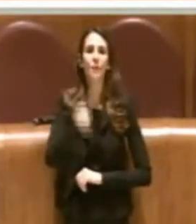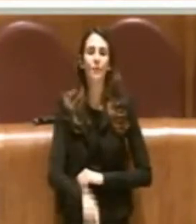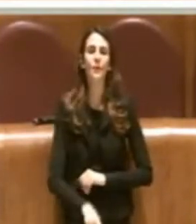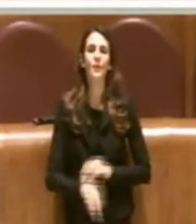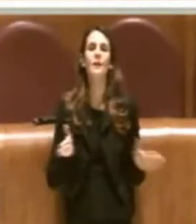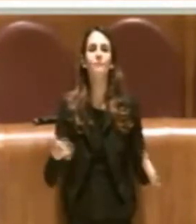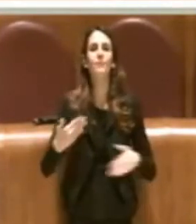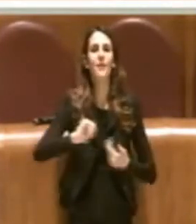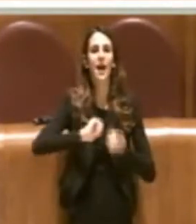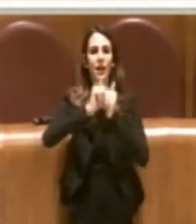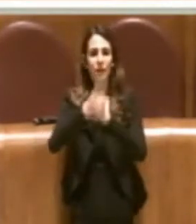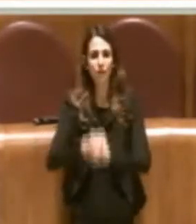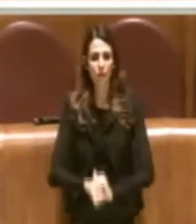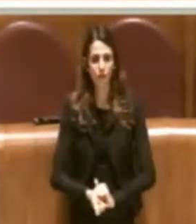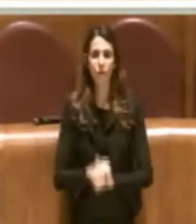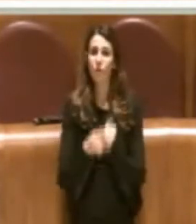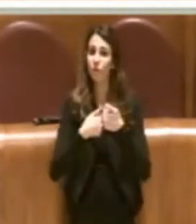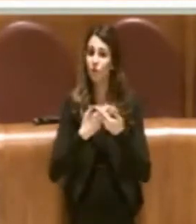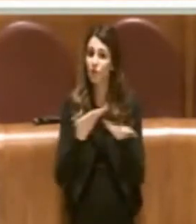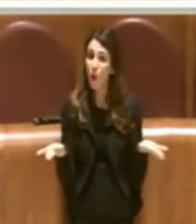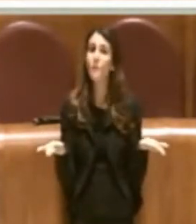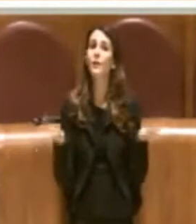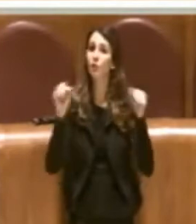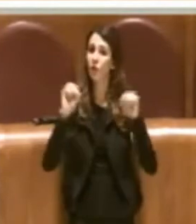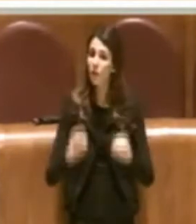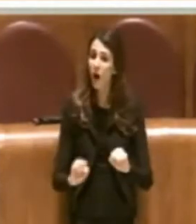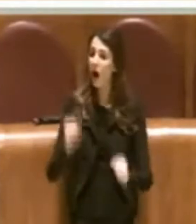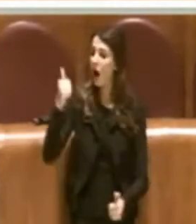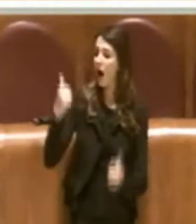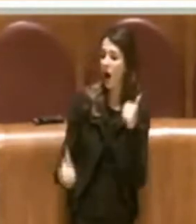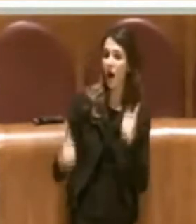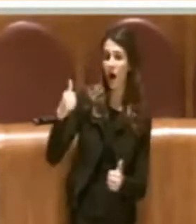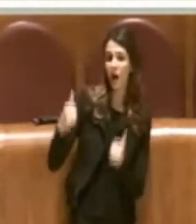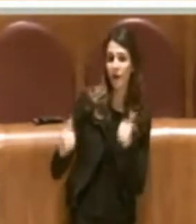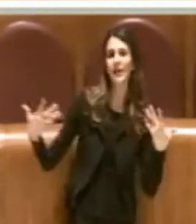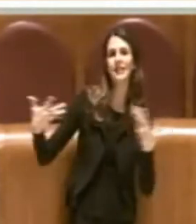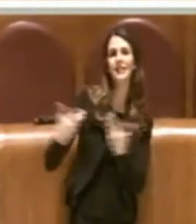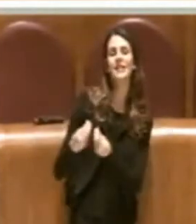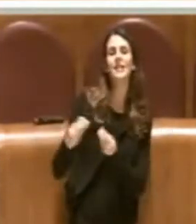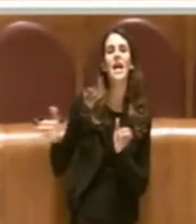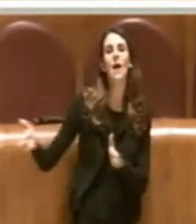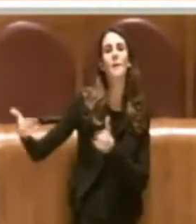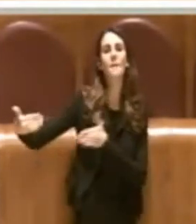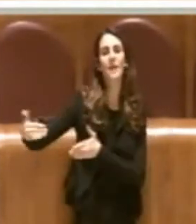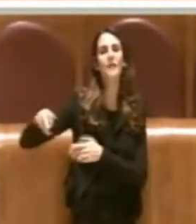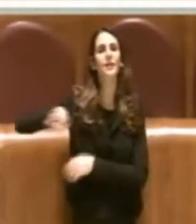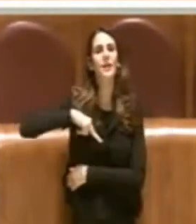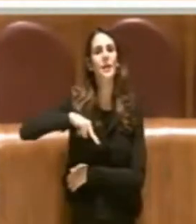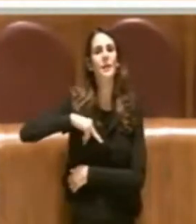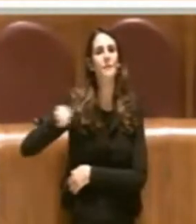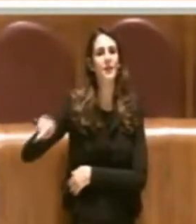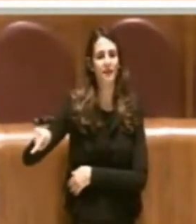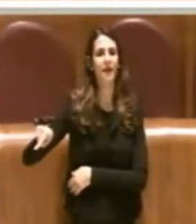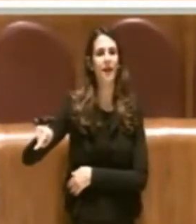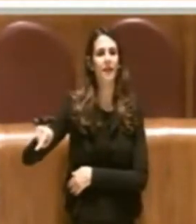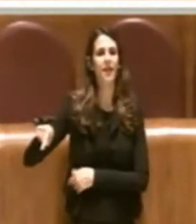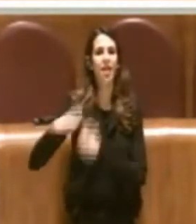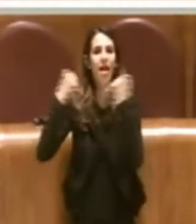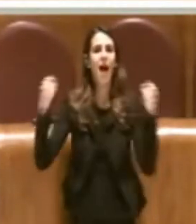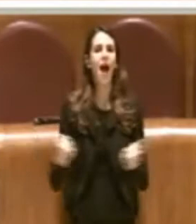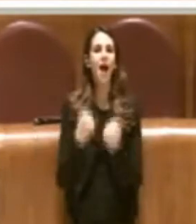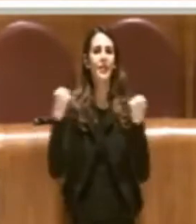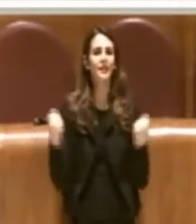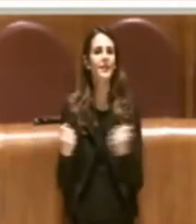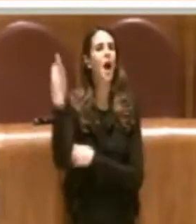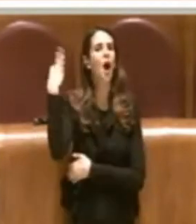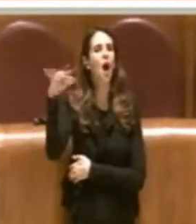pubblici avranno la possibilità di competere con le strutture private per avere attività di